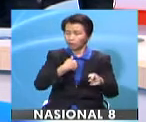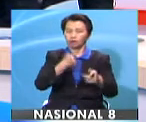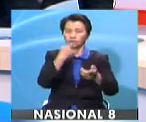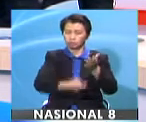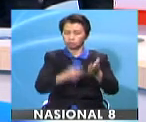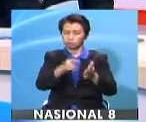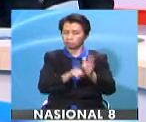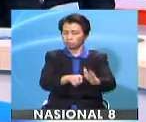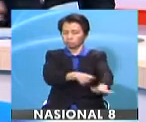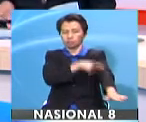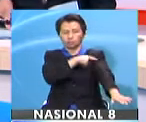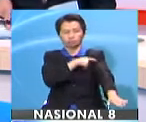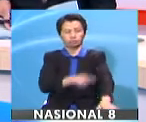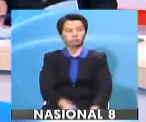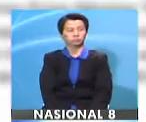nilai jangka